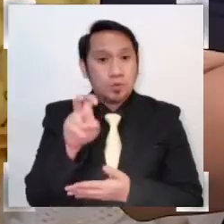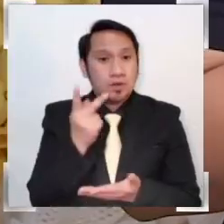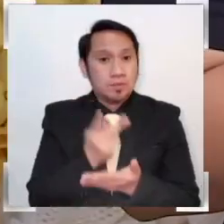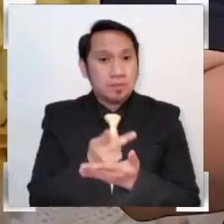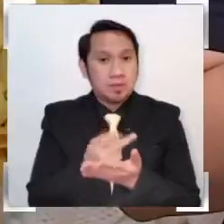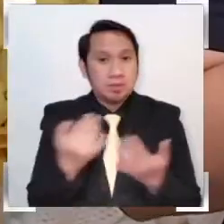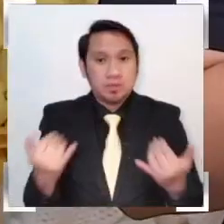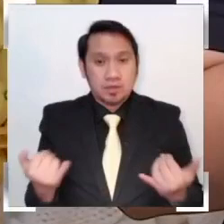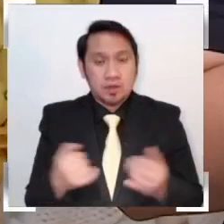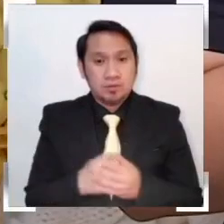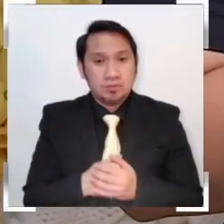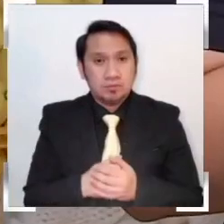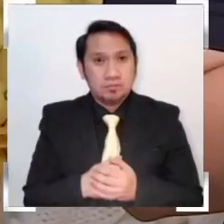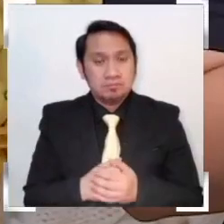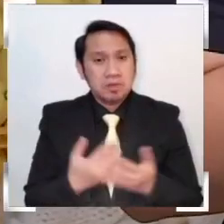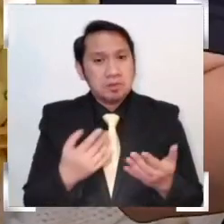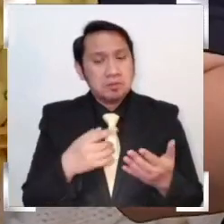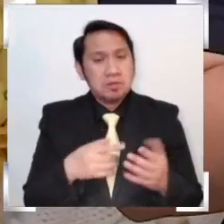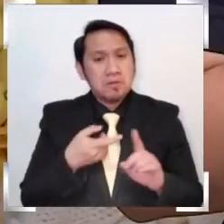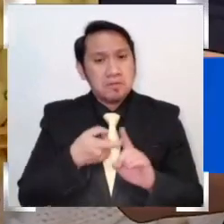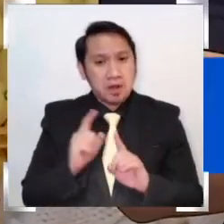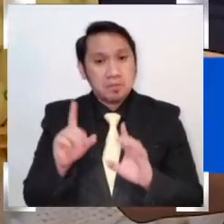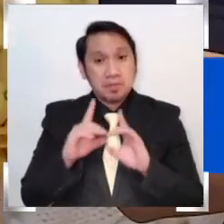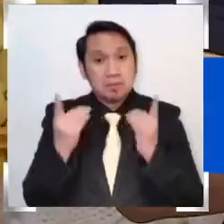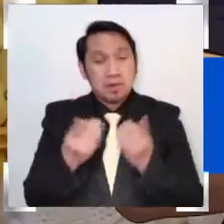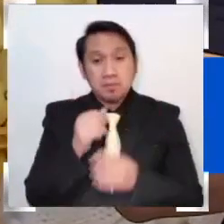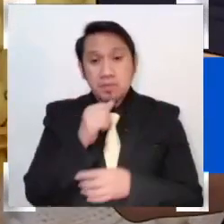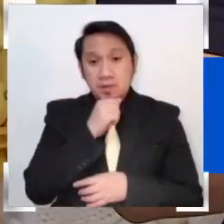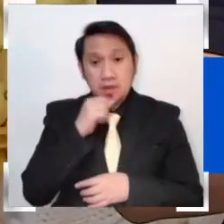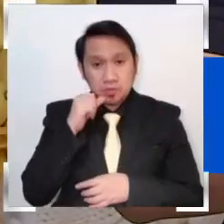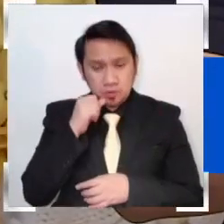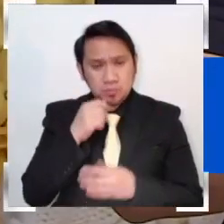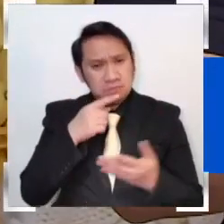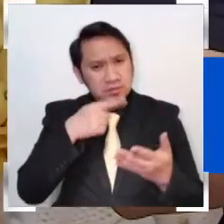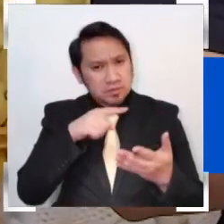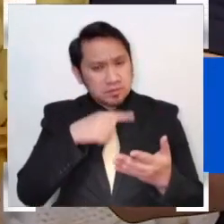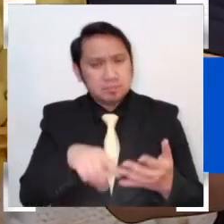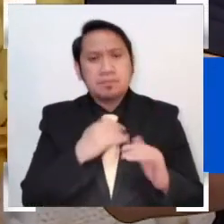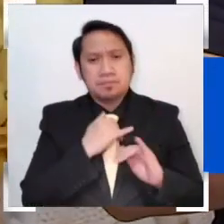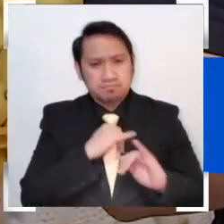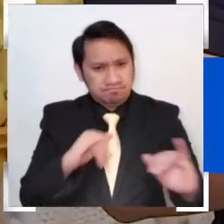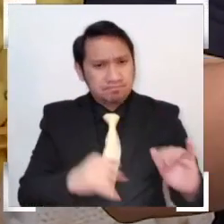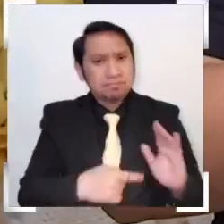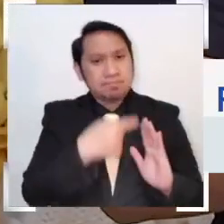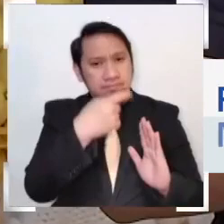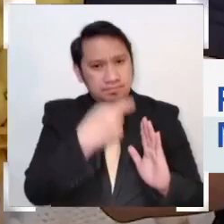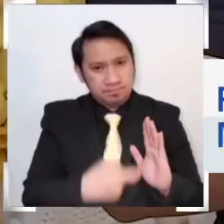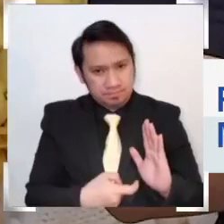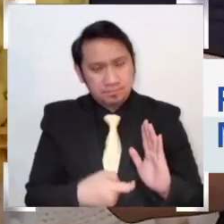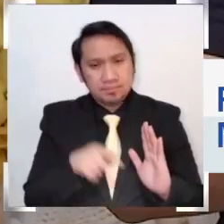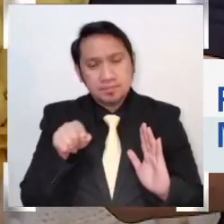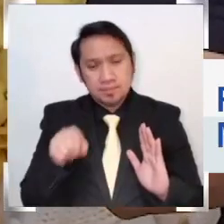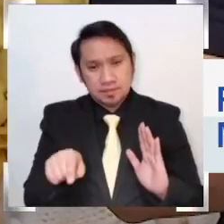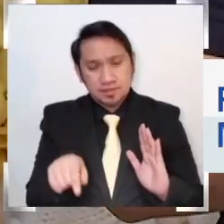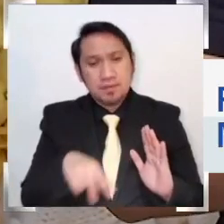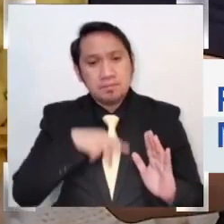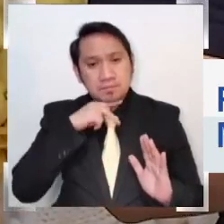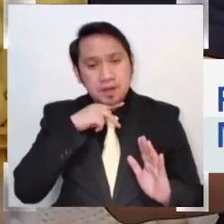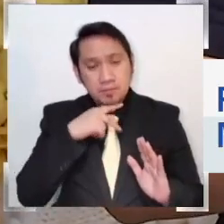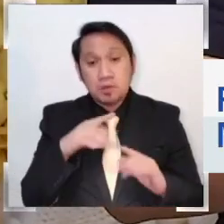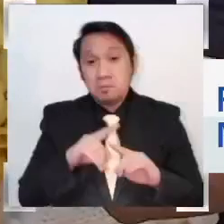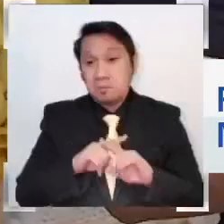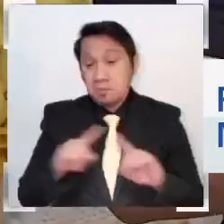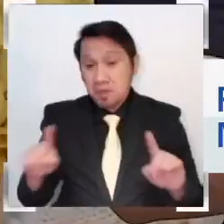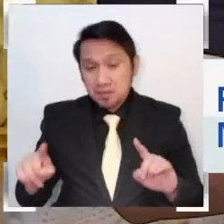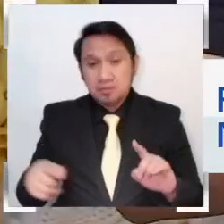Sa monitoring ng Department of Agriculture, stable ngayon ang presyo ng baboy at manok. Pero ang ilang sangkap tulad ng sibuyas na may SRP